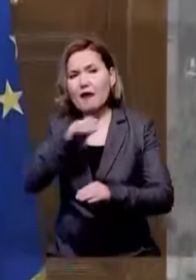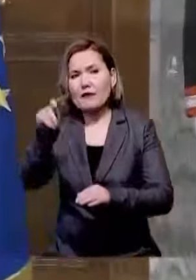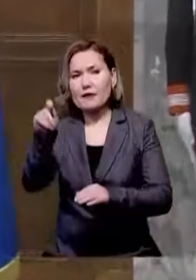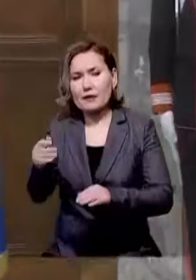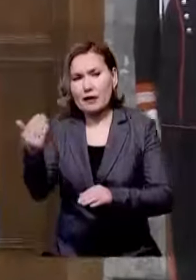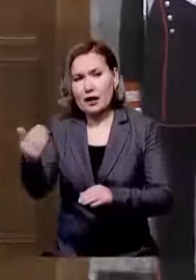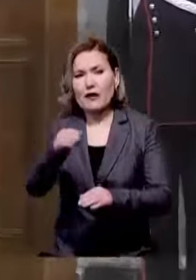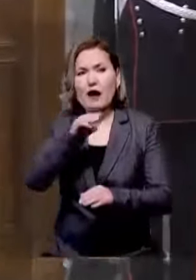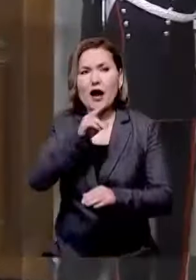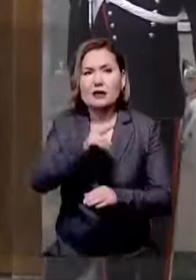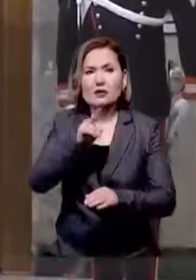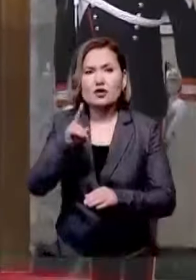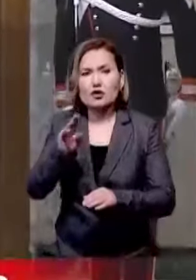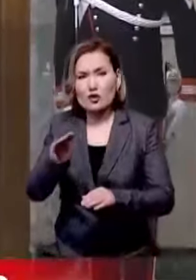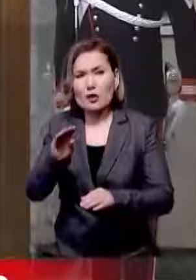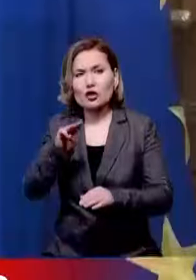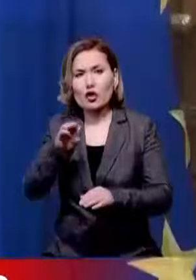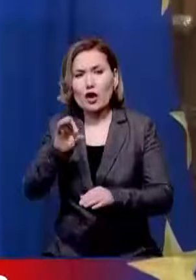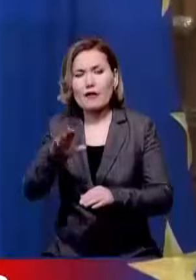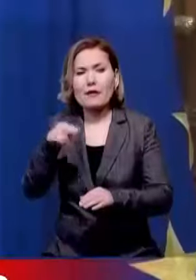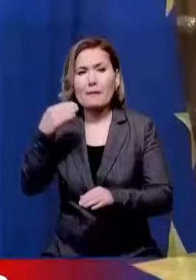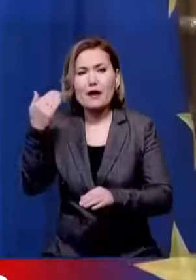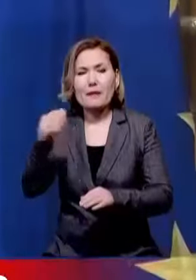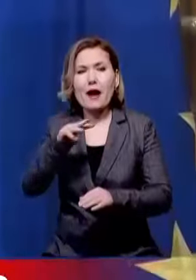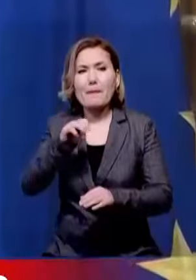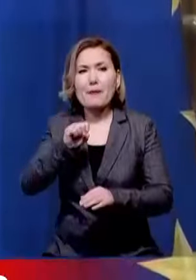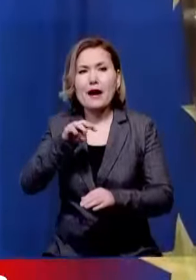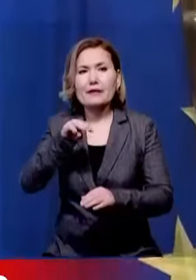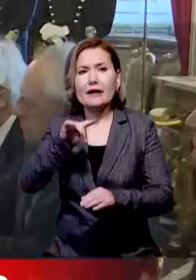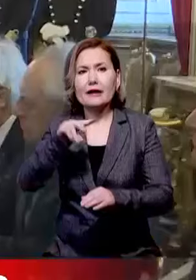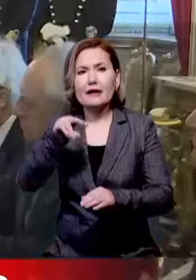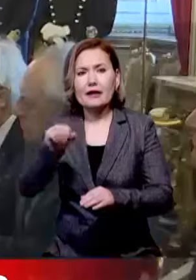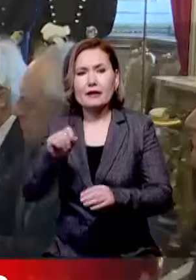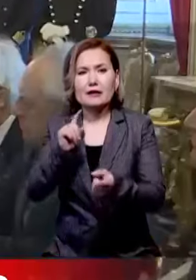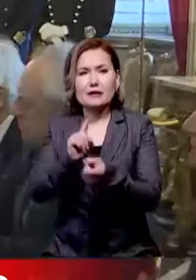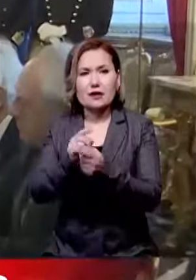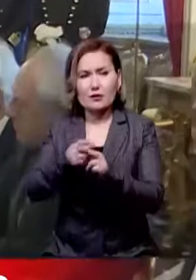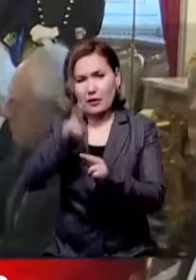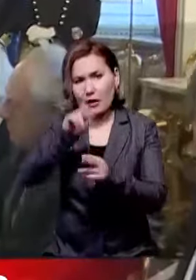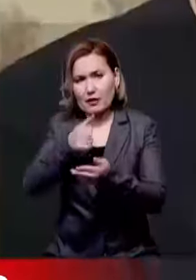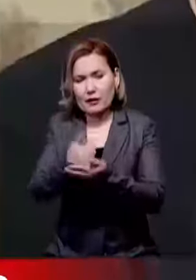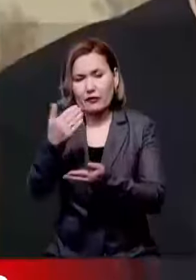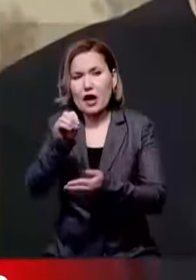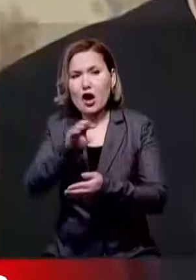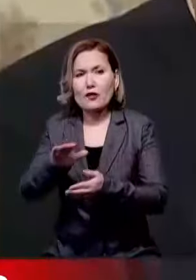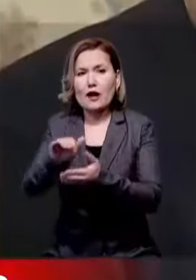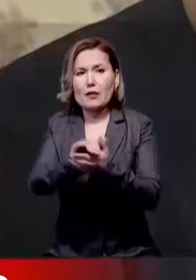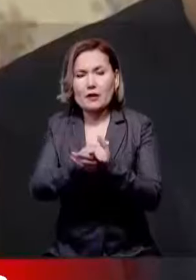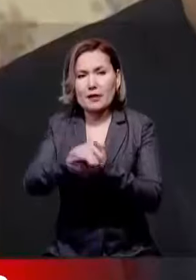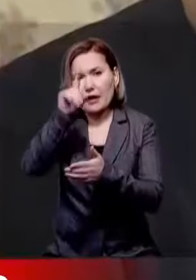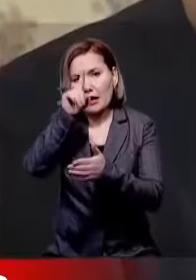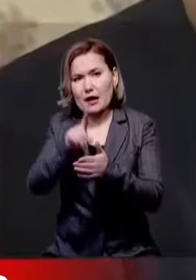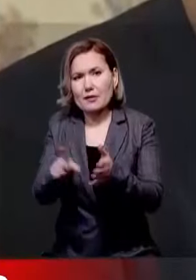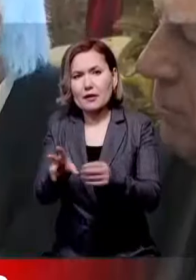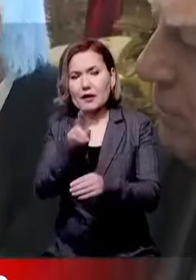барған Қасым Жомарт Тоқаев осы елдің президенті Серджо Маттареллмен келіссөз жүргізді. Мемлекет басшысы Еуропа одағындағы